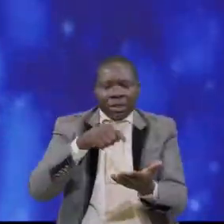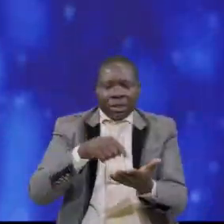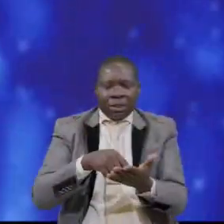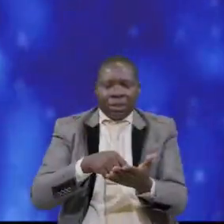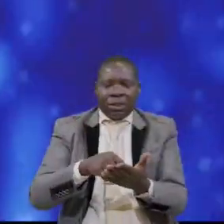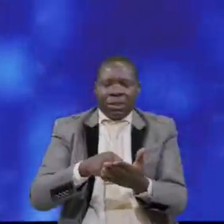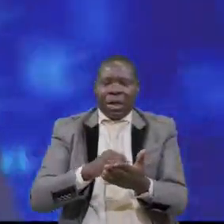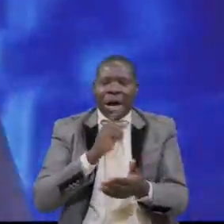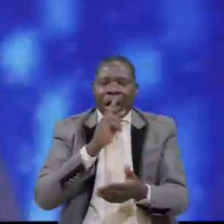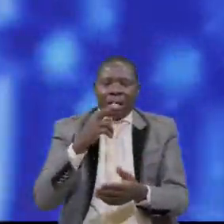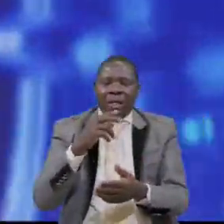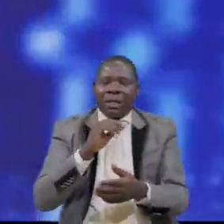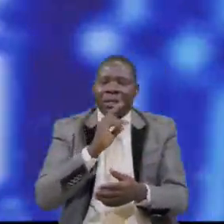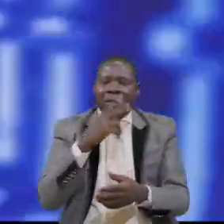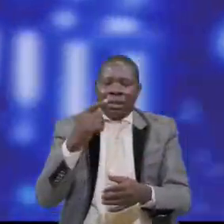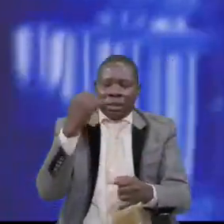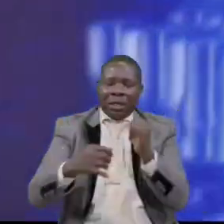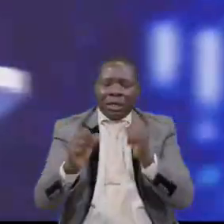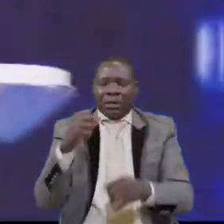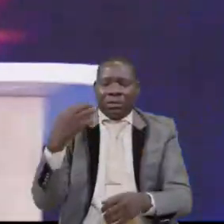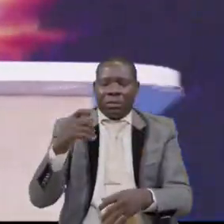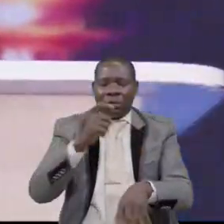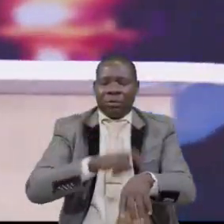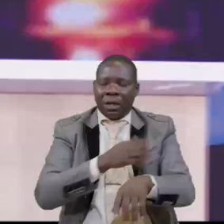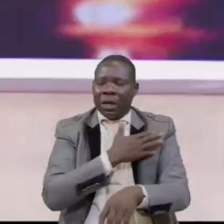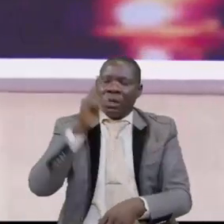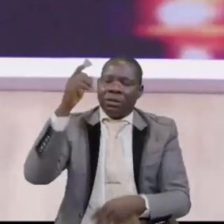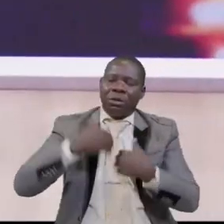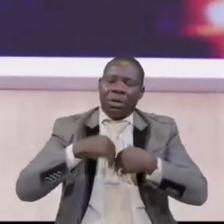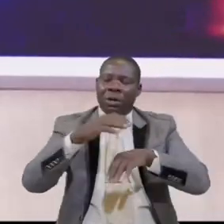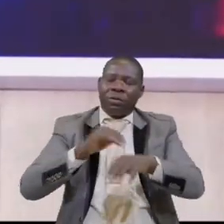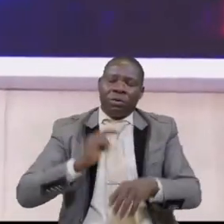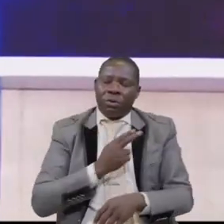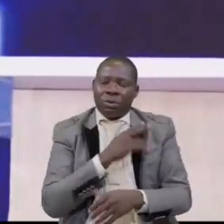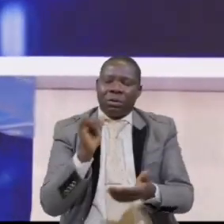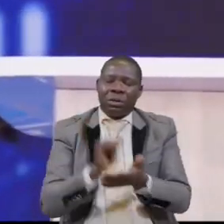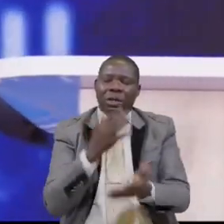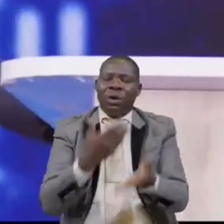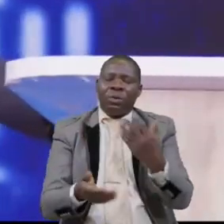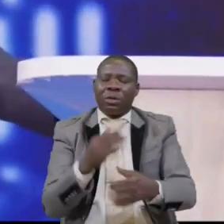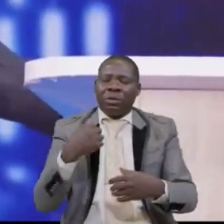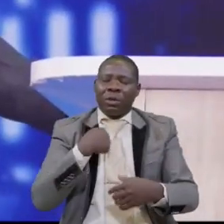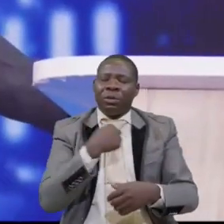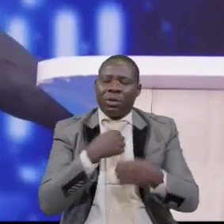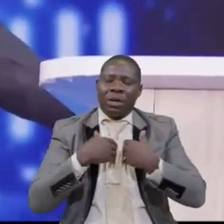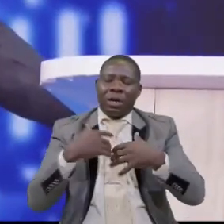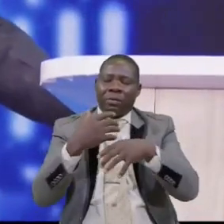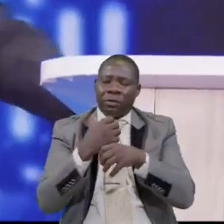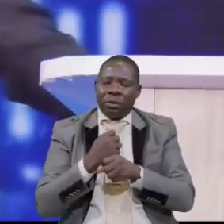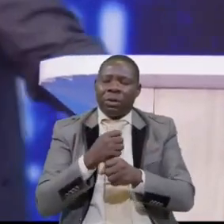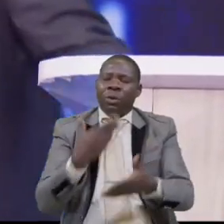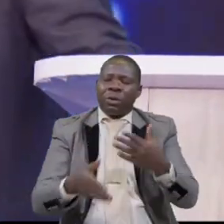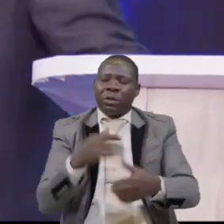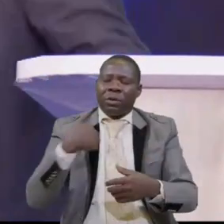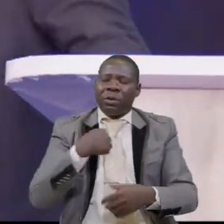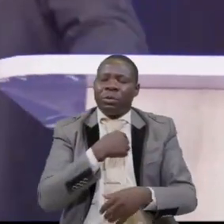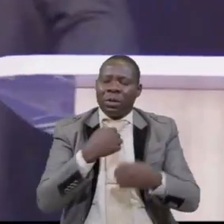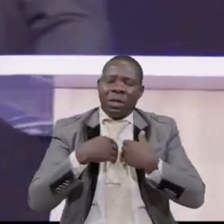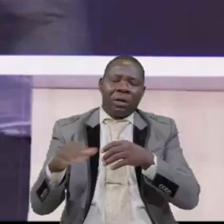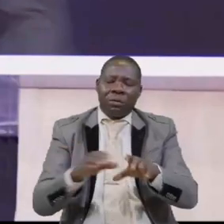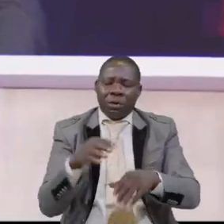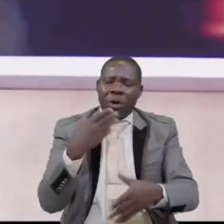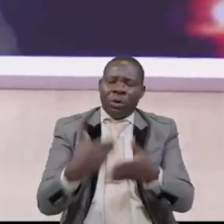Nous sommes à la fin des temps, Seigneur, et tu nous as appelés afin que tout ce que nous avons eu, tout ce que nous avons fait, quel que soit le niveau